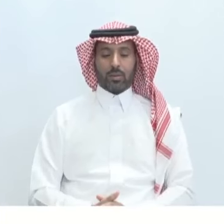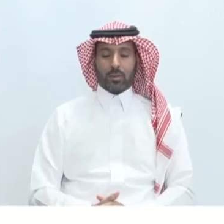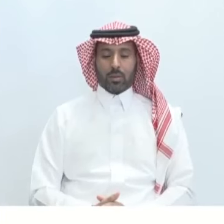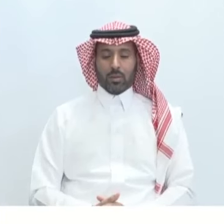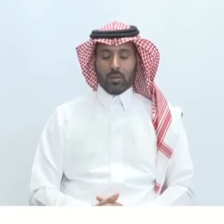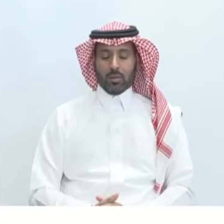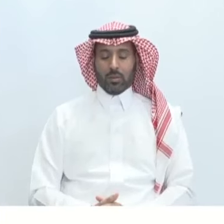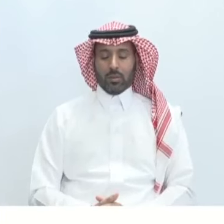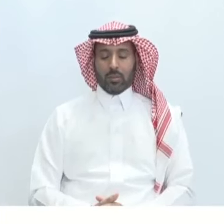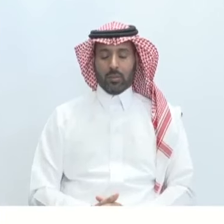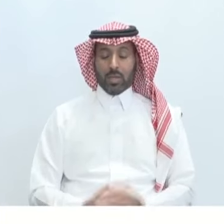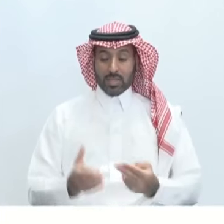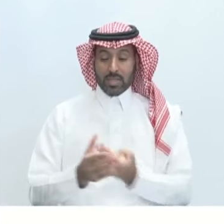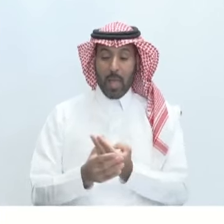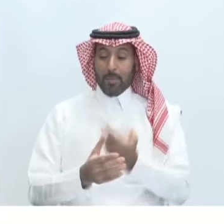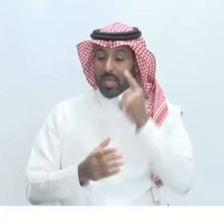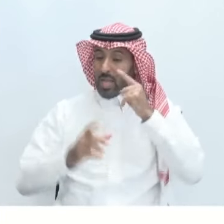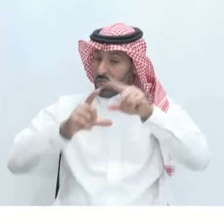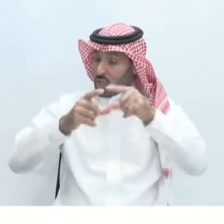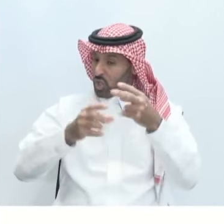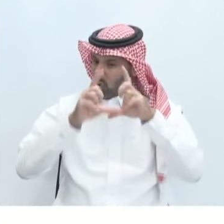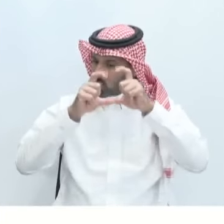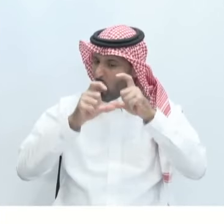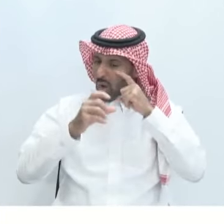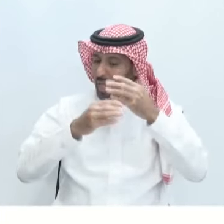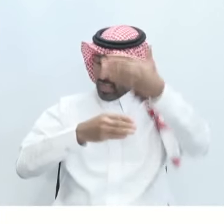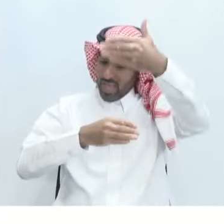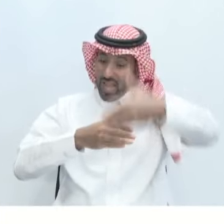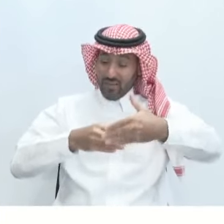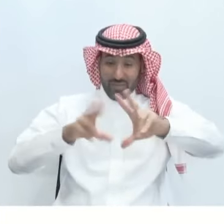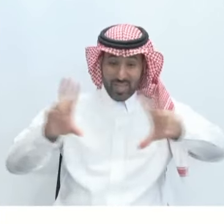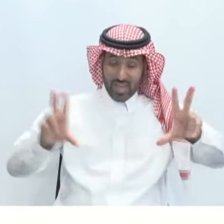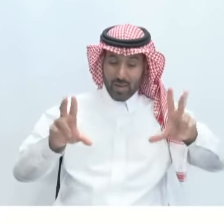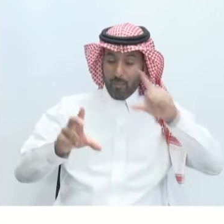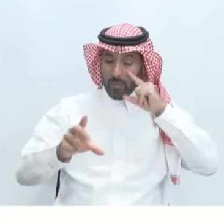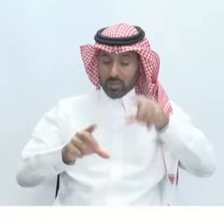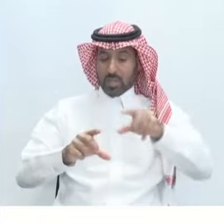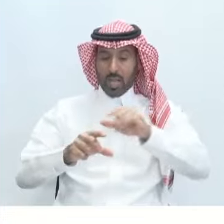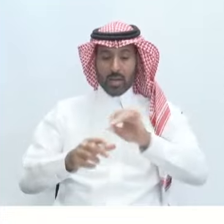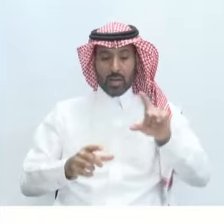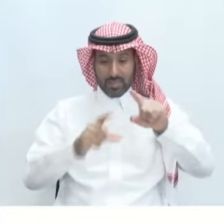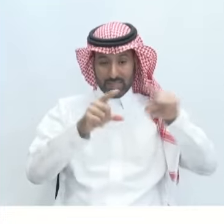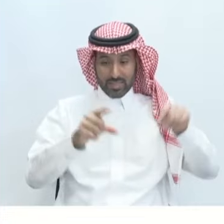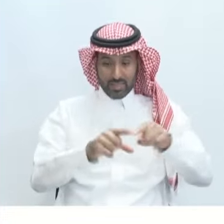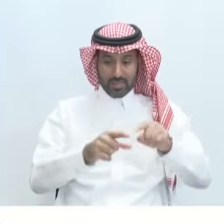المحاكاه وكذلك يمكنك تحميل صوره كخلفيه للمحاكاه باستخدام هذا